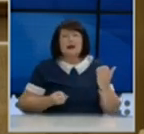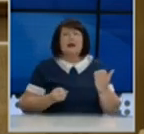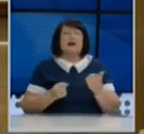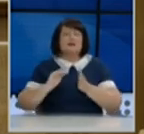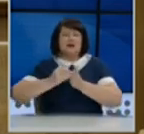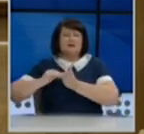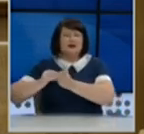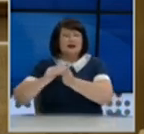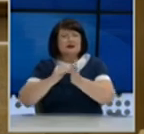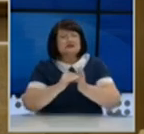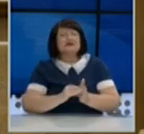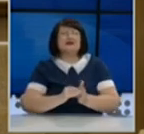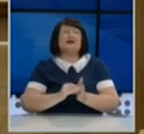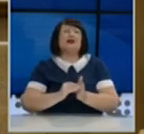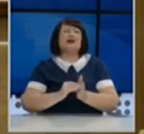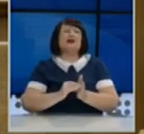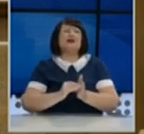υπηρεσιακές,